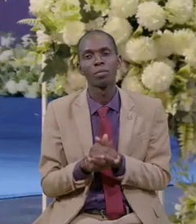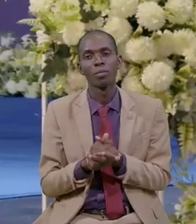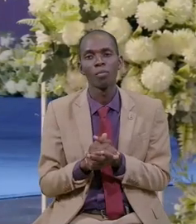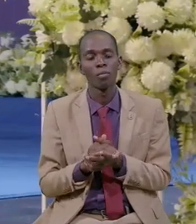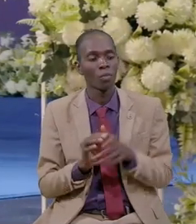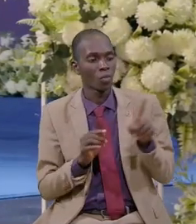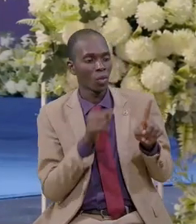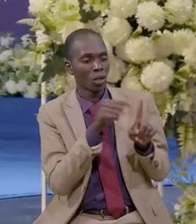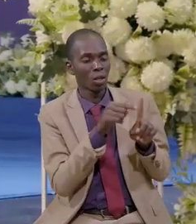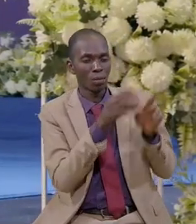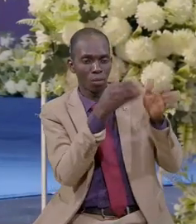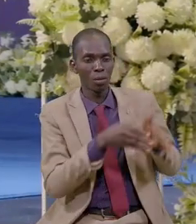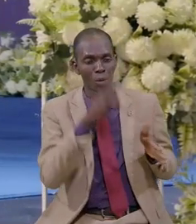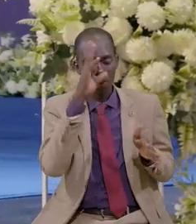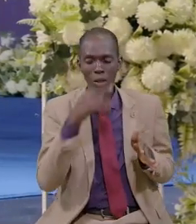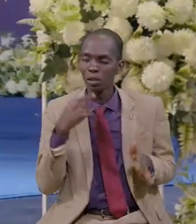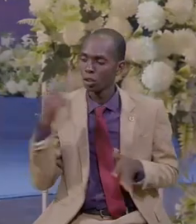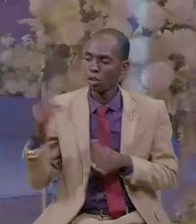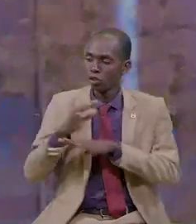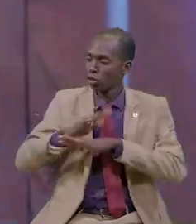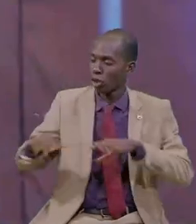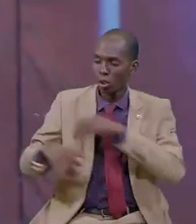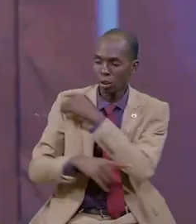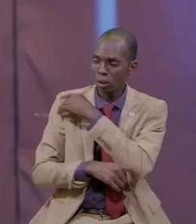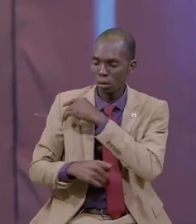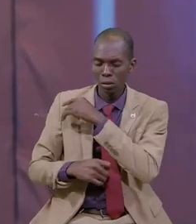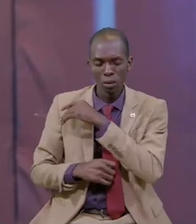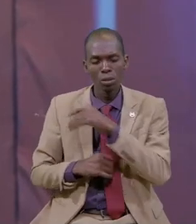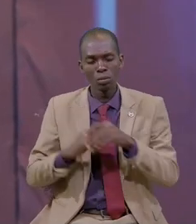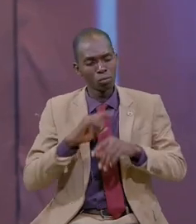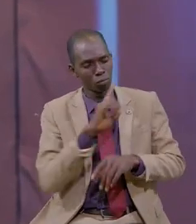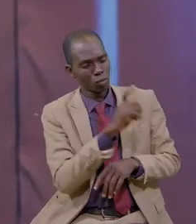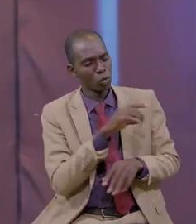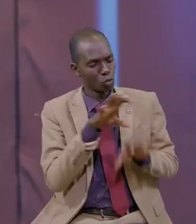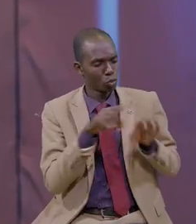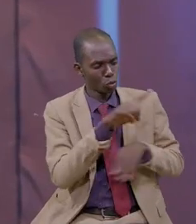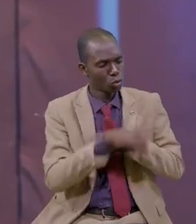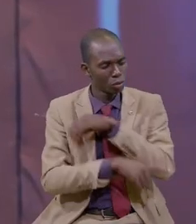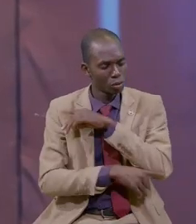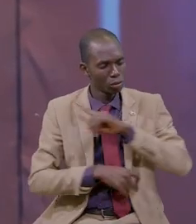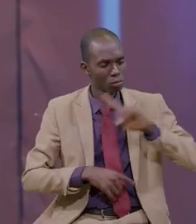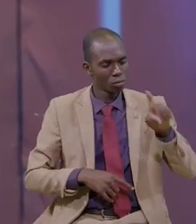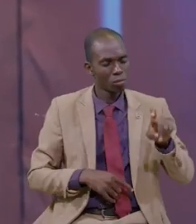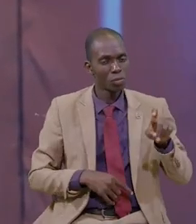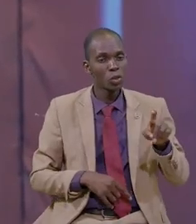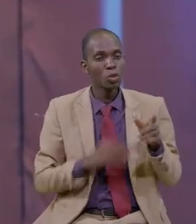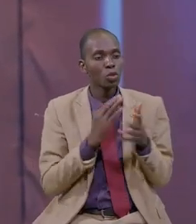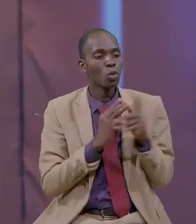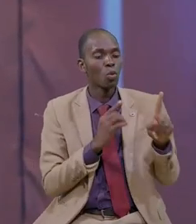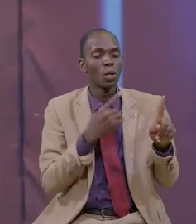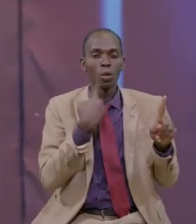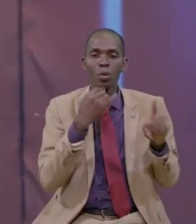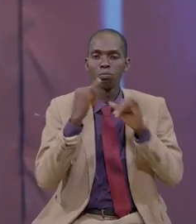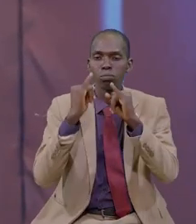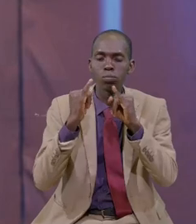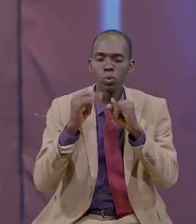qui dit de ne pas voler, est-ce qu'il ne vole pas? Une personne qui dit de ne pas commettre l'adultère, et